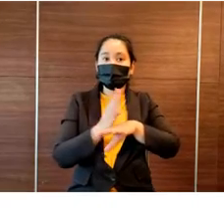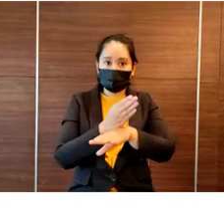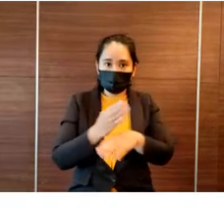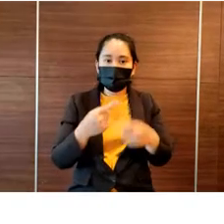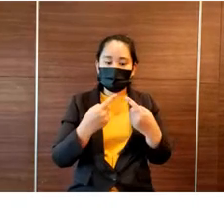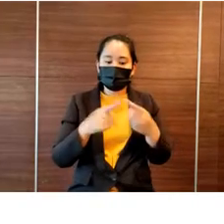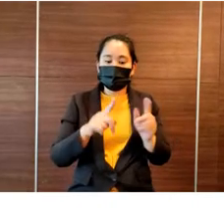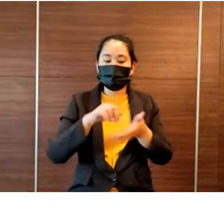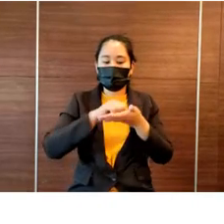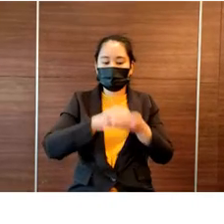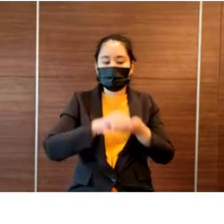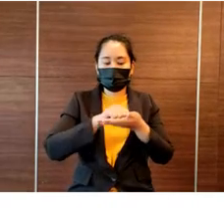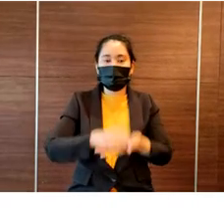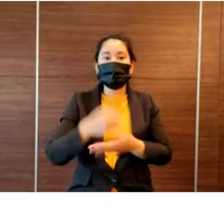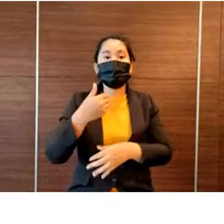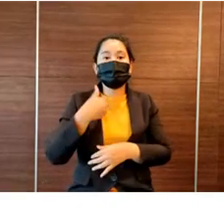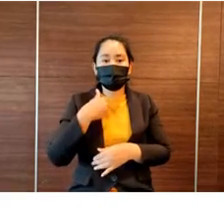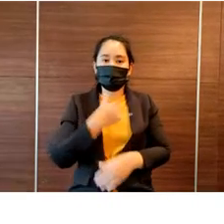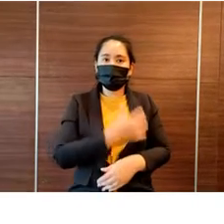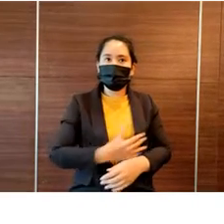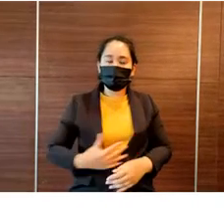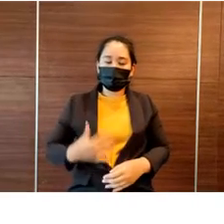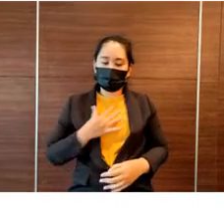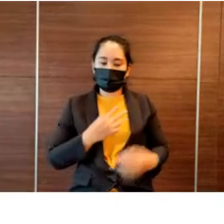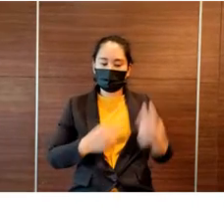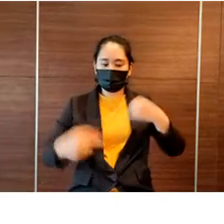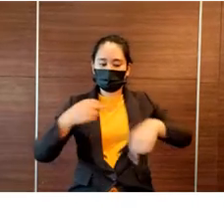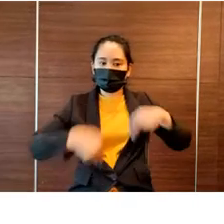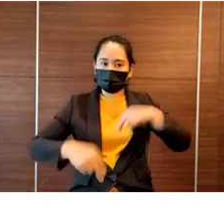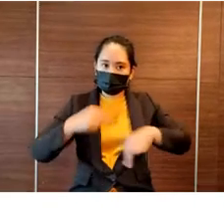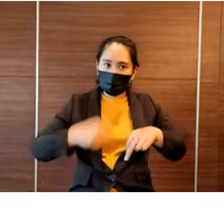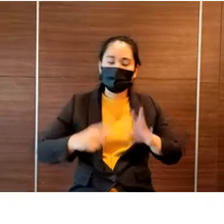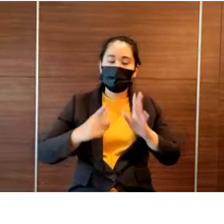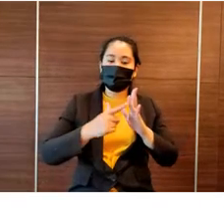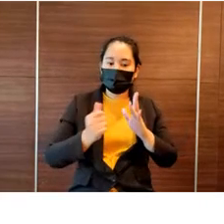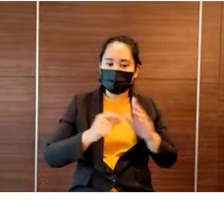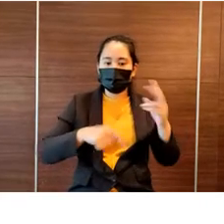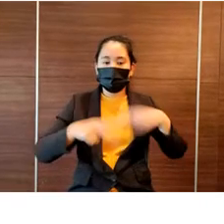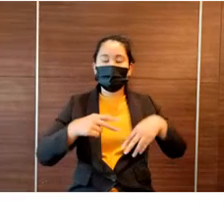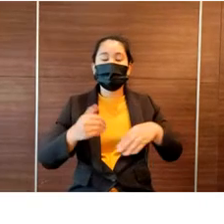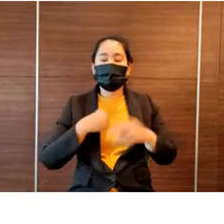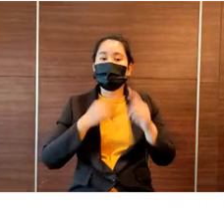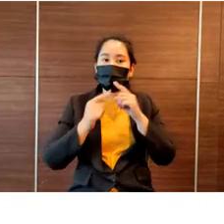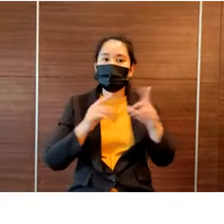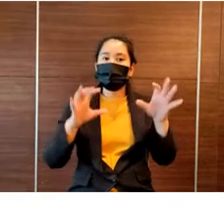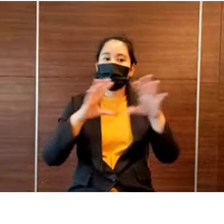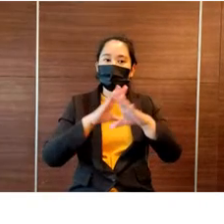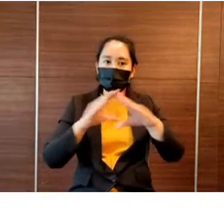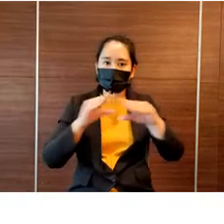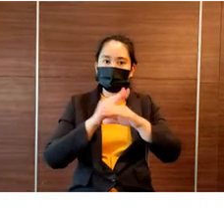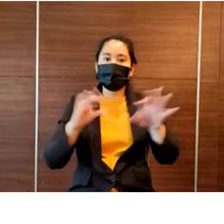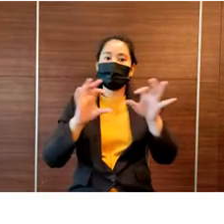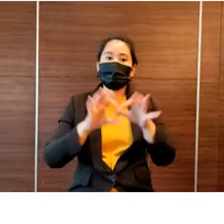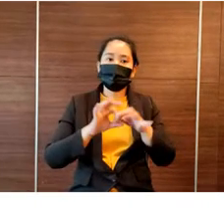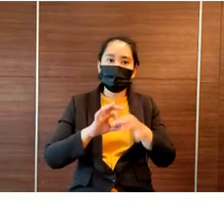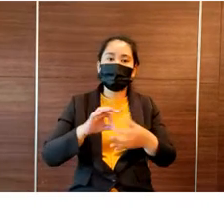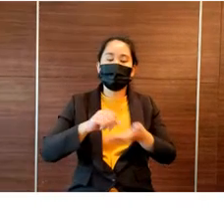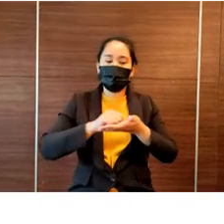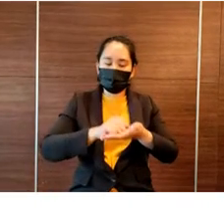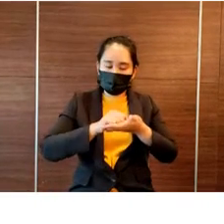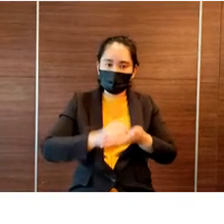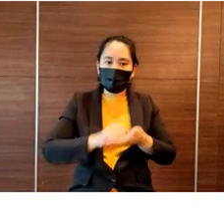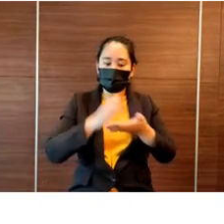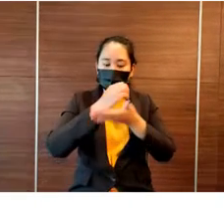ามีบริการในเรื่องของทางเรื่องสุขภาพแล้วก็การพูดคุยด้วยนะคะพูดคุยในเรื่องของยาเสพติดด้วย